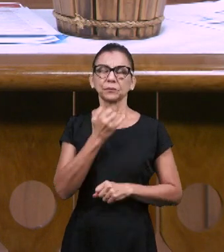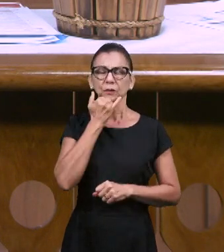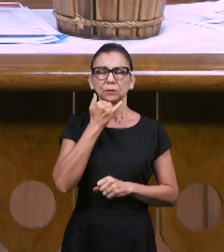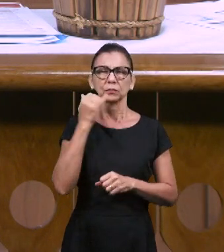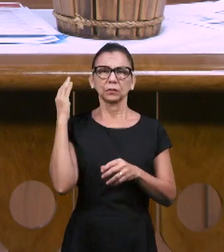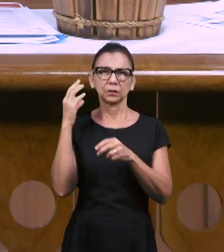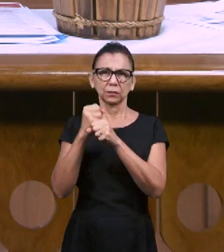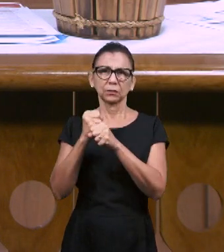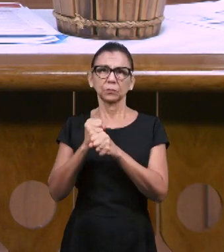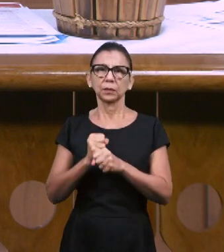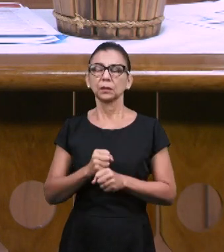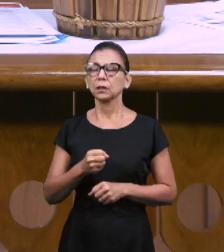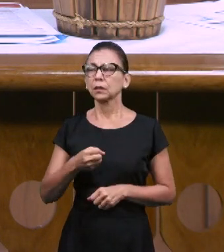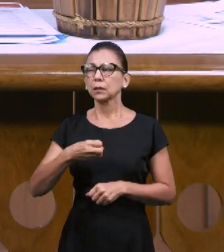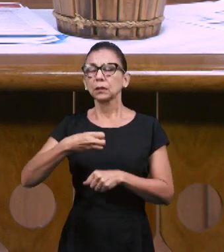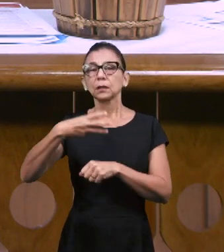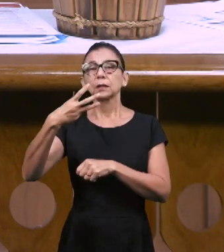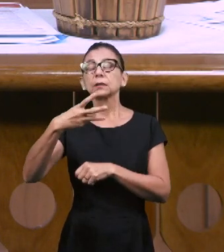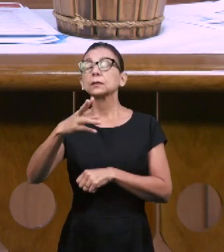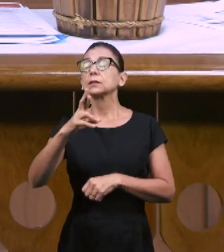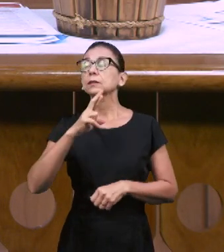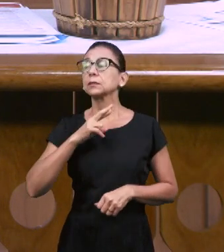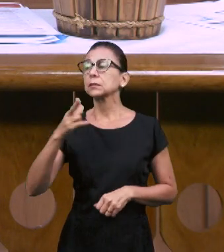troisième question,